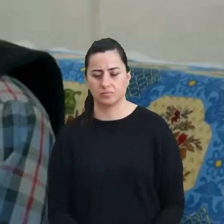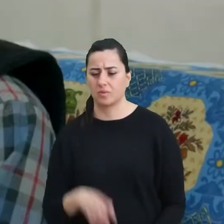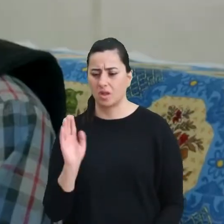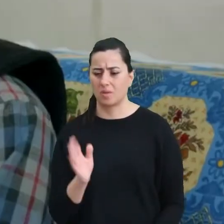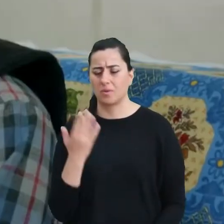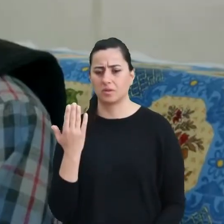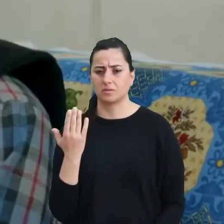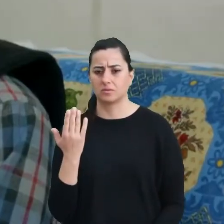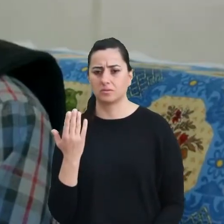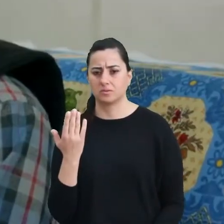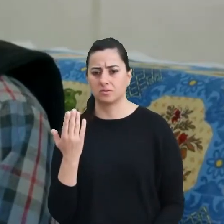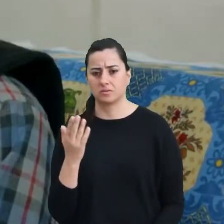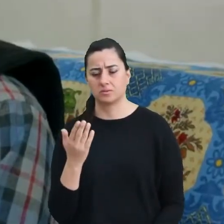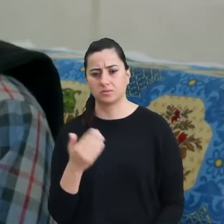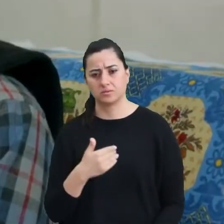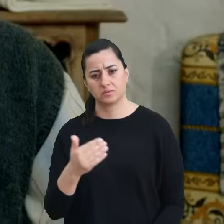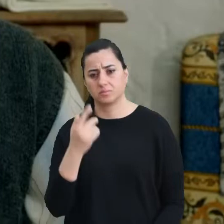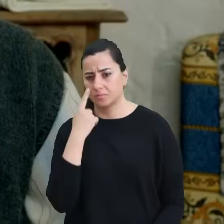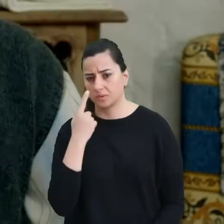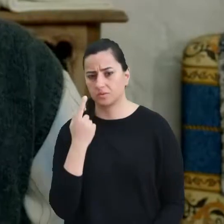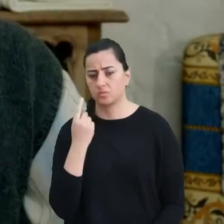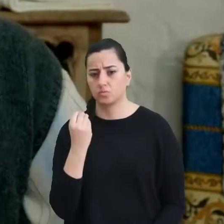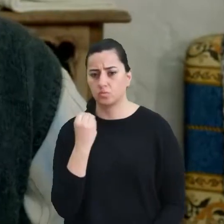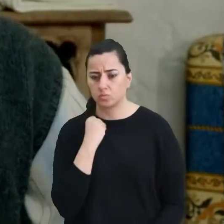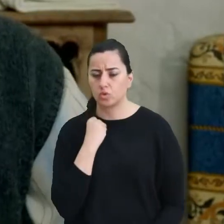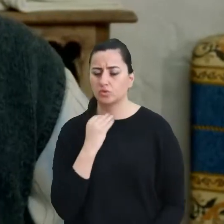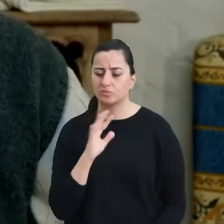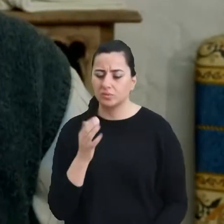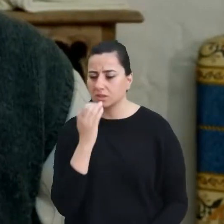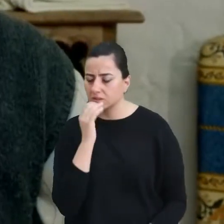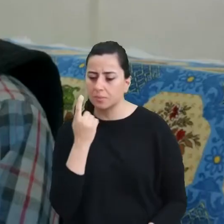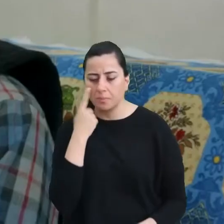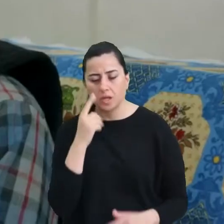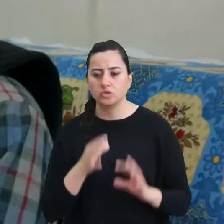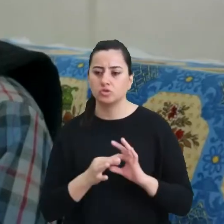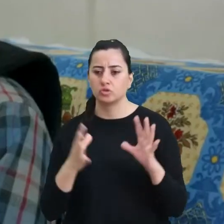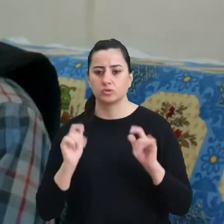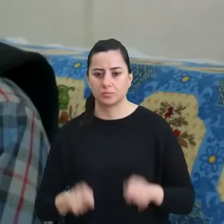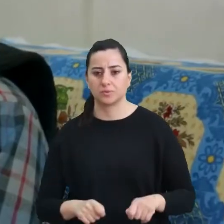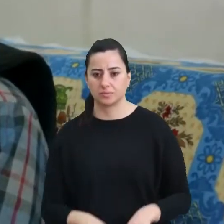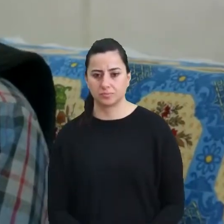Tamam. Neyse. Borç aç, bir şekil halledeceğiz.